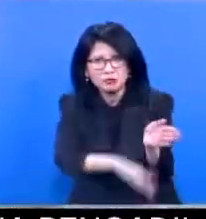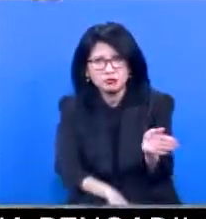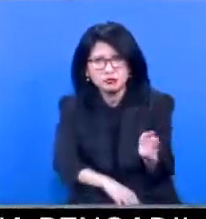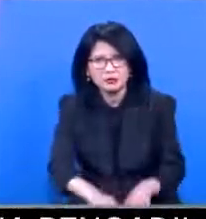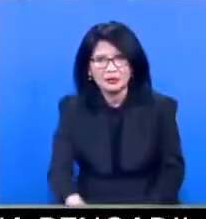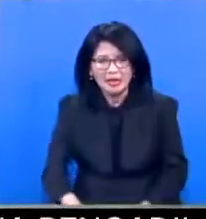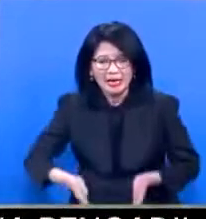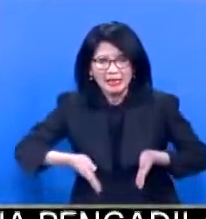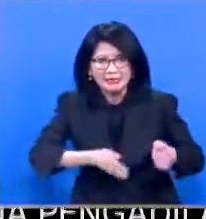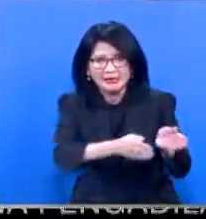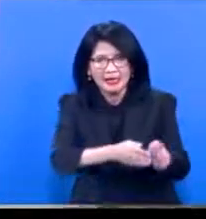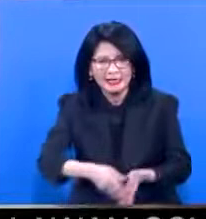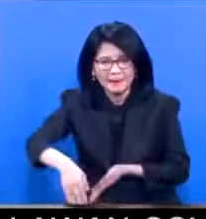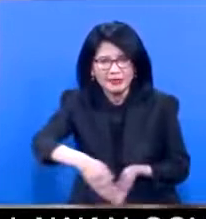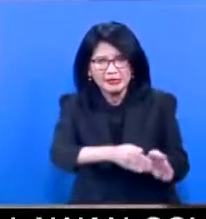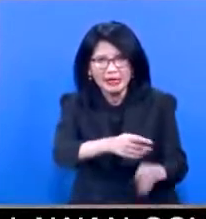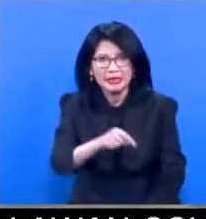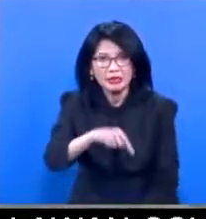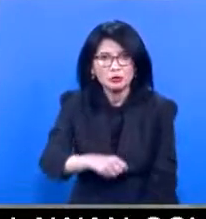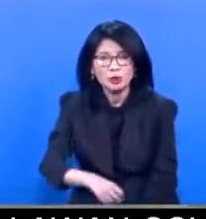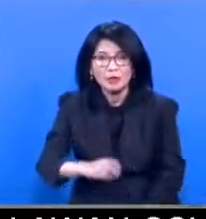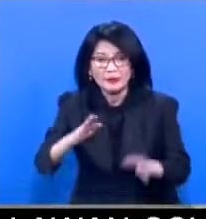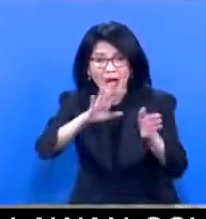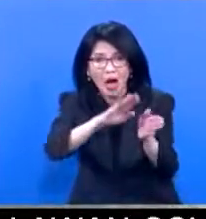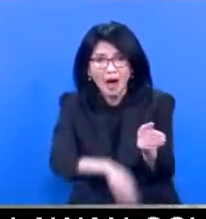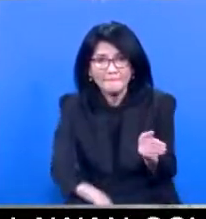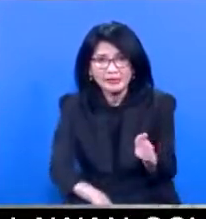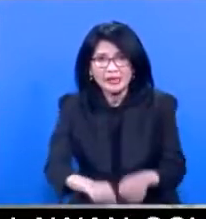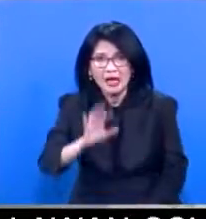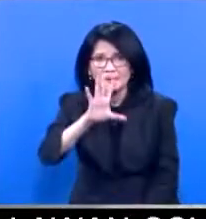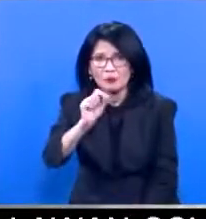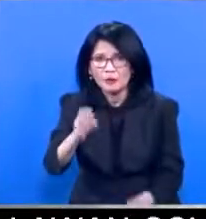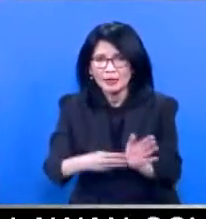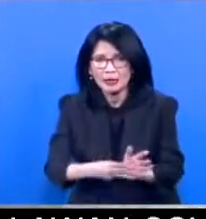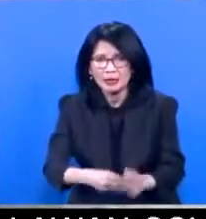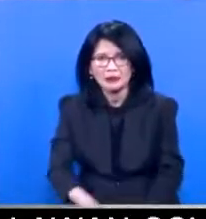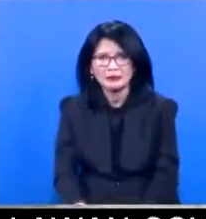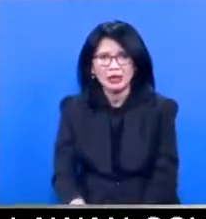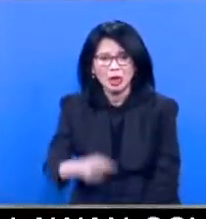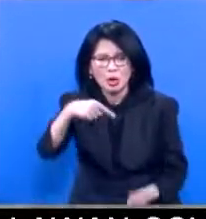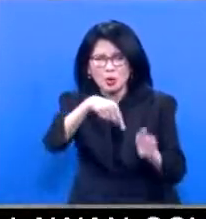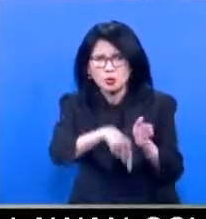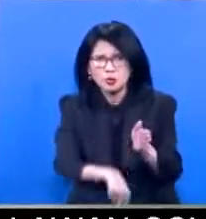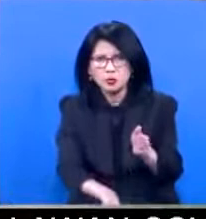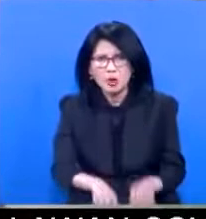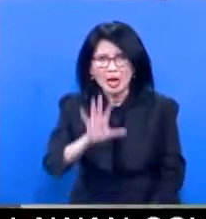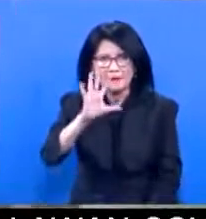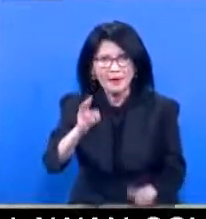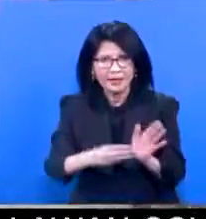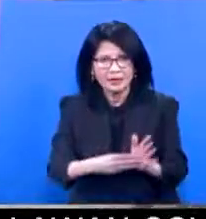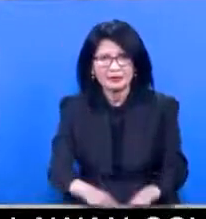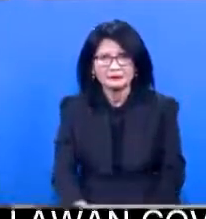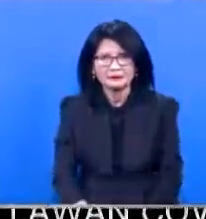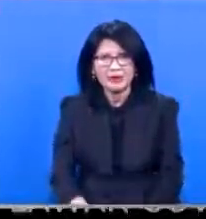Pagi jalan beton di tepi sungai Cisadane ini tiba-tiba amblas sepanjang 50 meter dengan kedalaman hampir 5 m